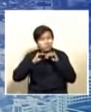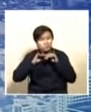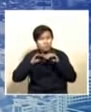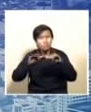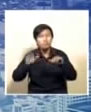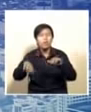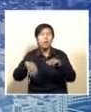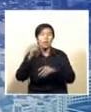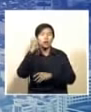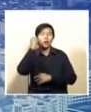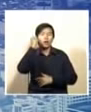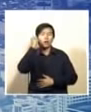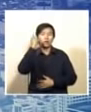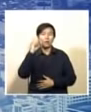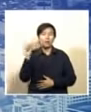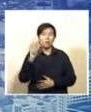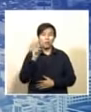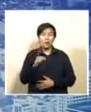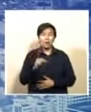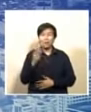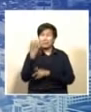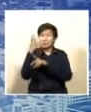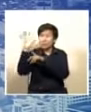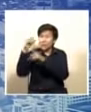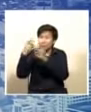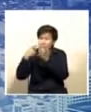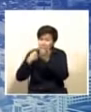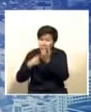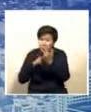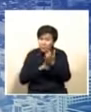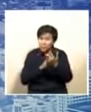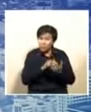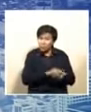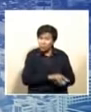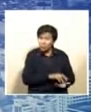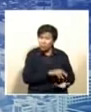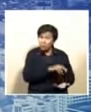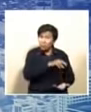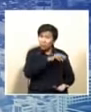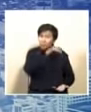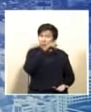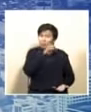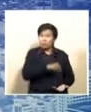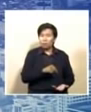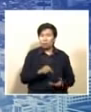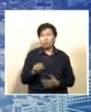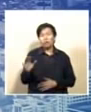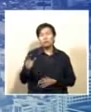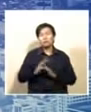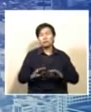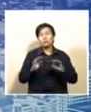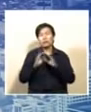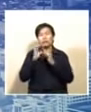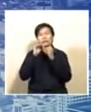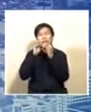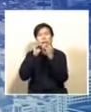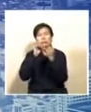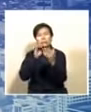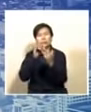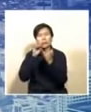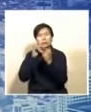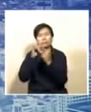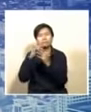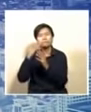งงานบอกว่าปัญหาของการผลิตมันจะขึ้นอยู่กับวัตถุดิบในการผลิตด้ว